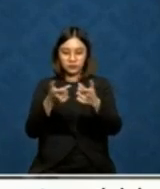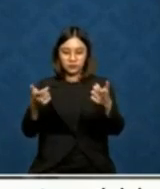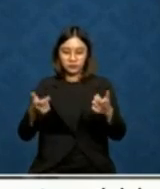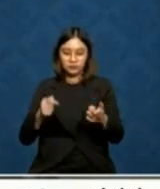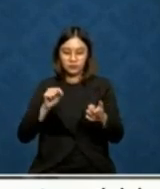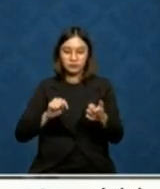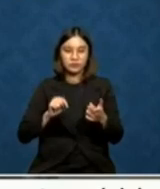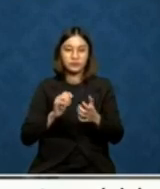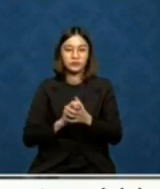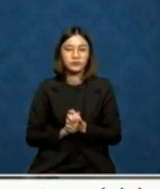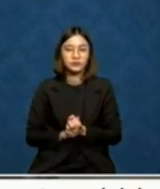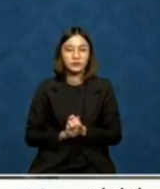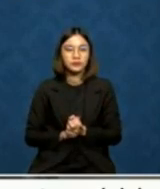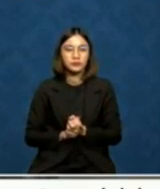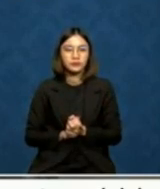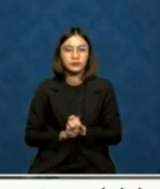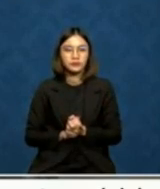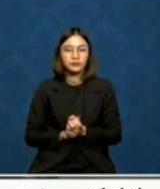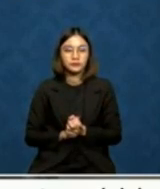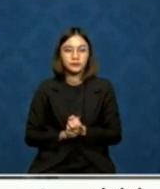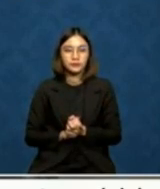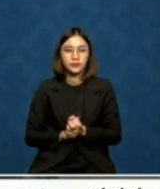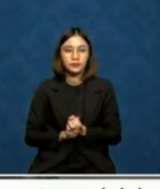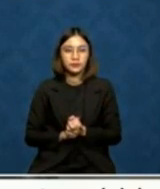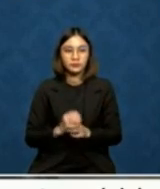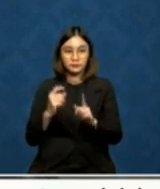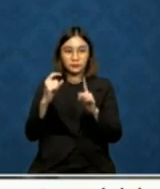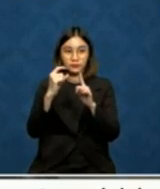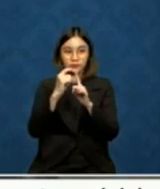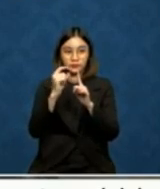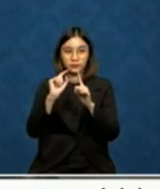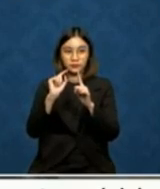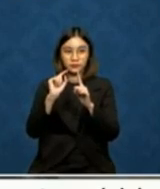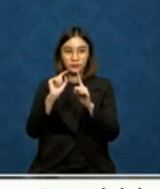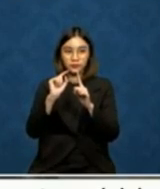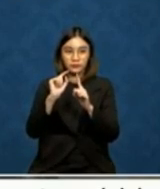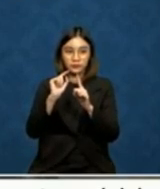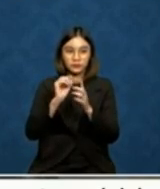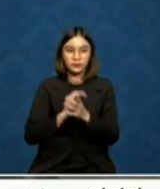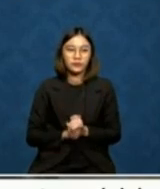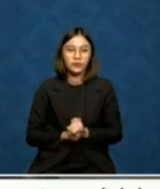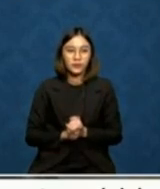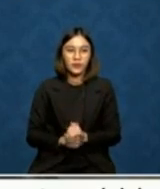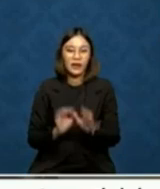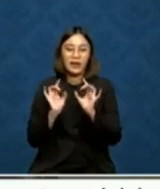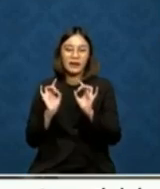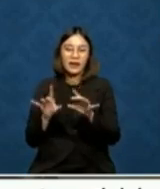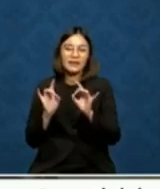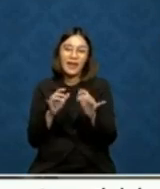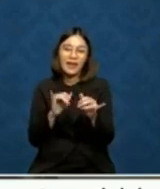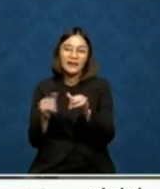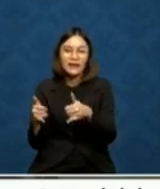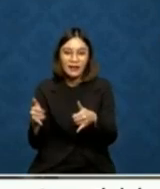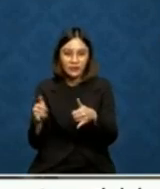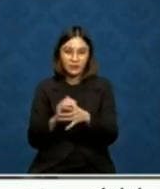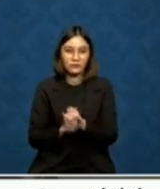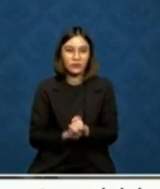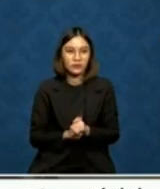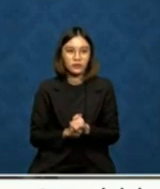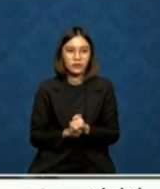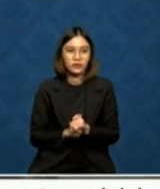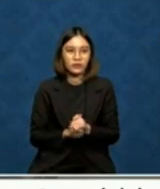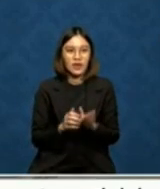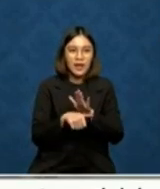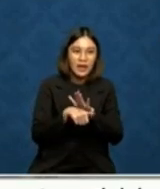ะคะท่านประธานคะคำว่าหมาหยอกไก่ค่ะสมภารกินไก่วัดเอ่ยนะค